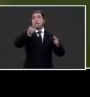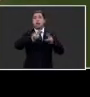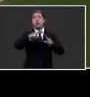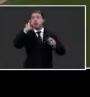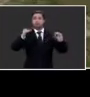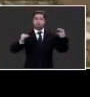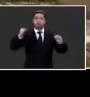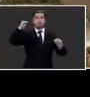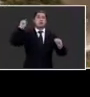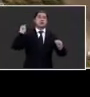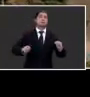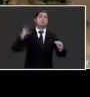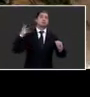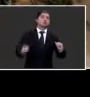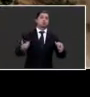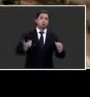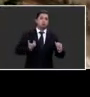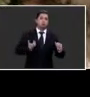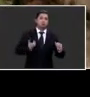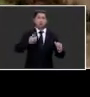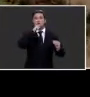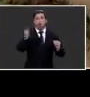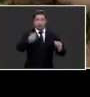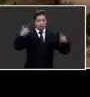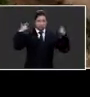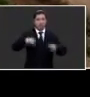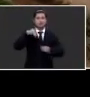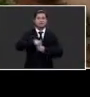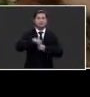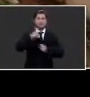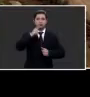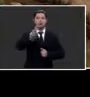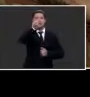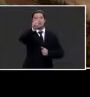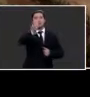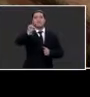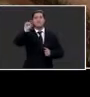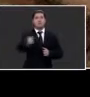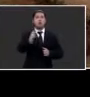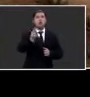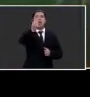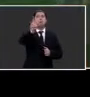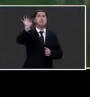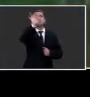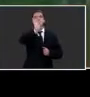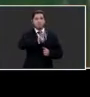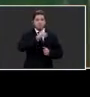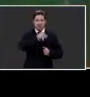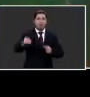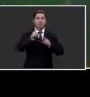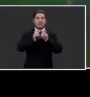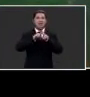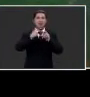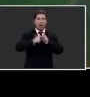metreküpe çıkardık sulanan alanları 21,7 milyon dekardan